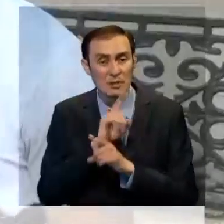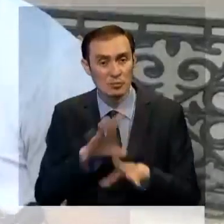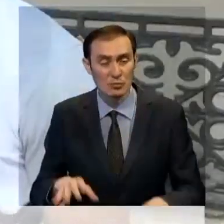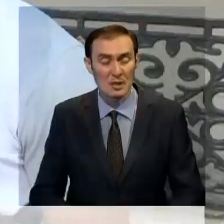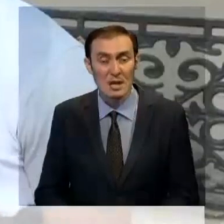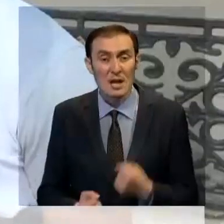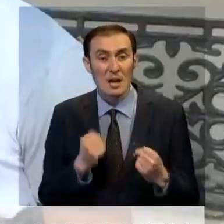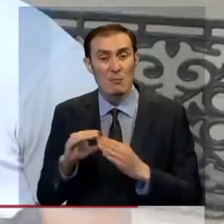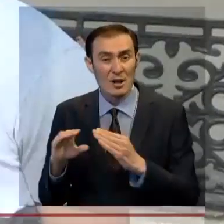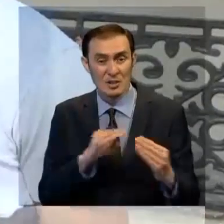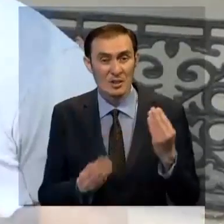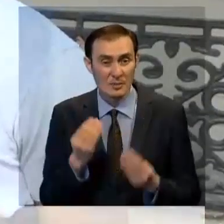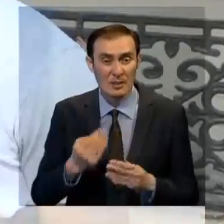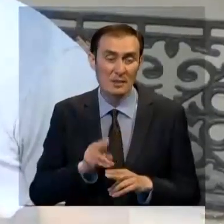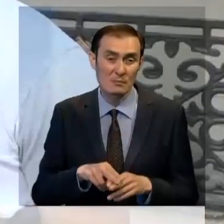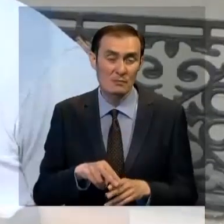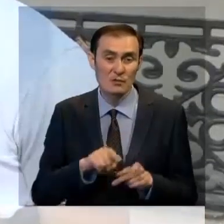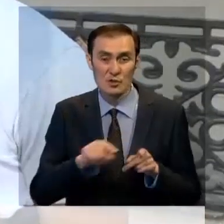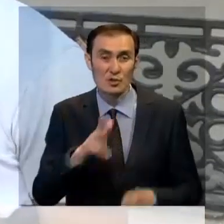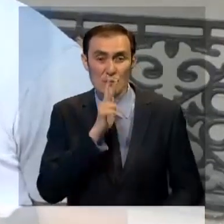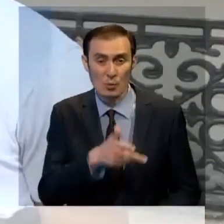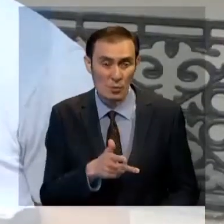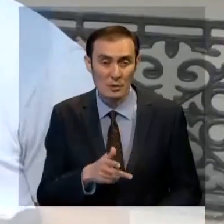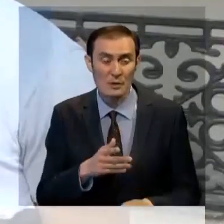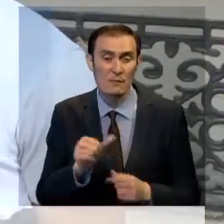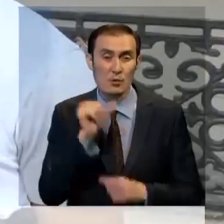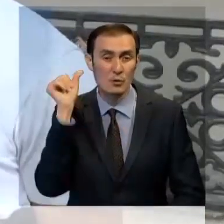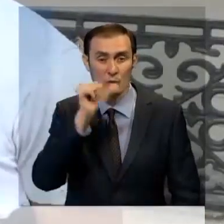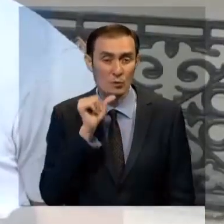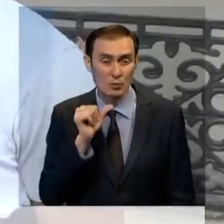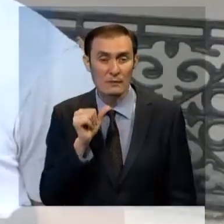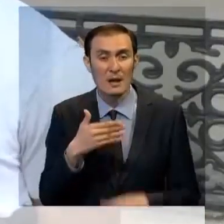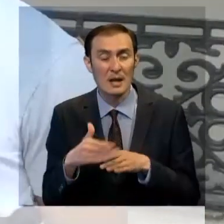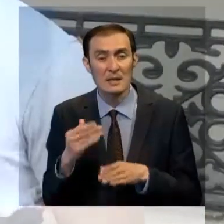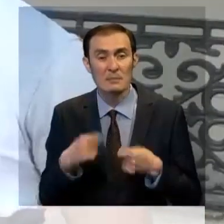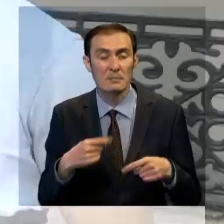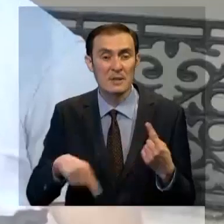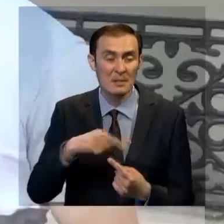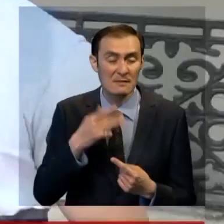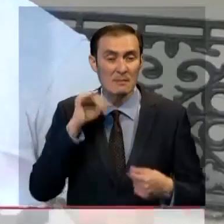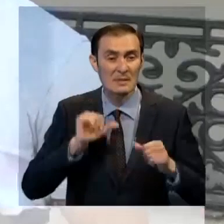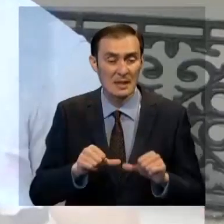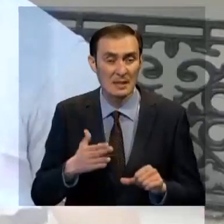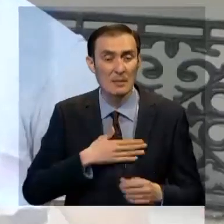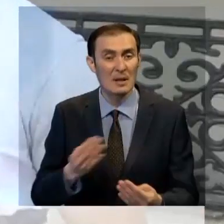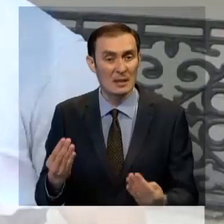Машинками занимаюсь около 3 года. В том году в отдел предпринимательства, когда ходили, постоянно нам